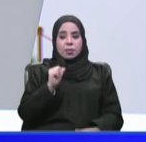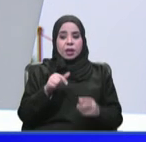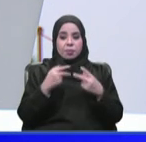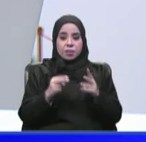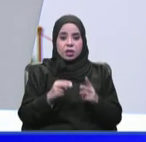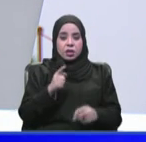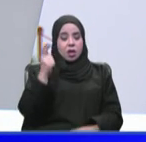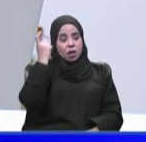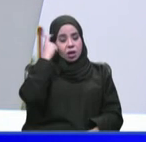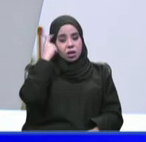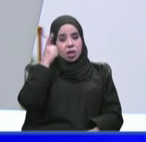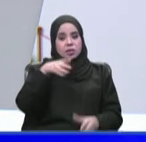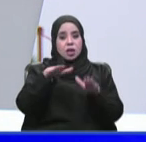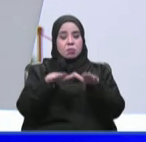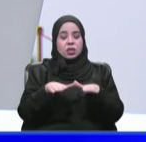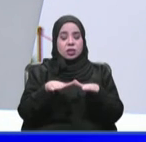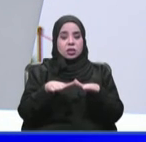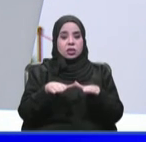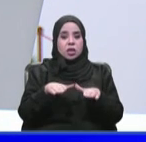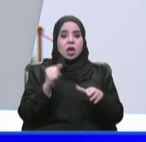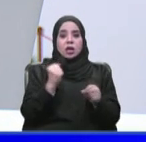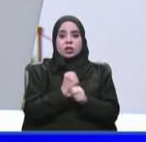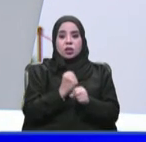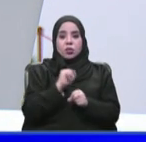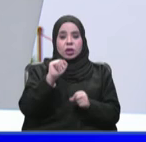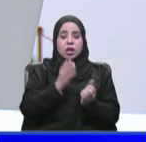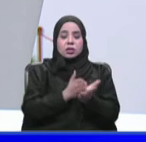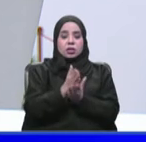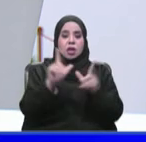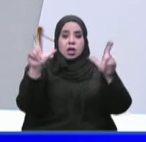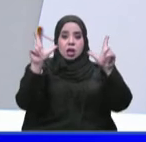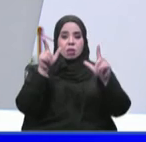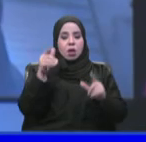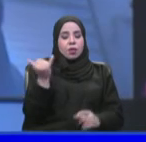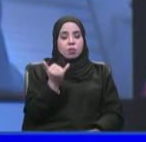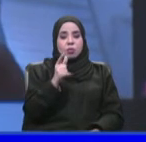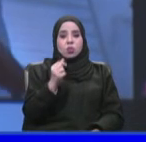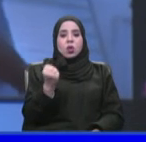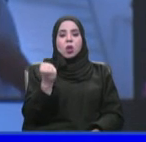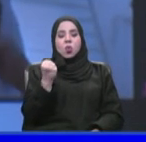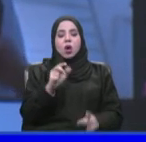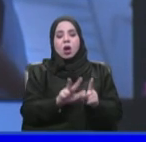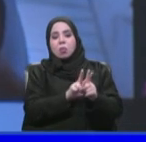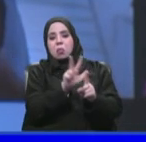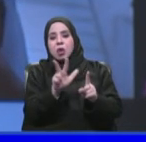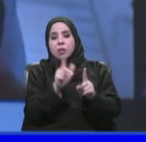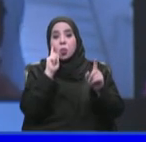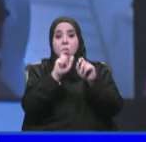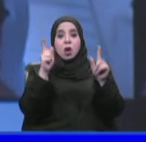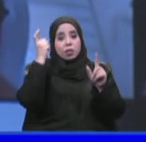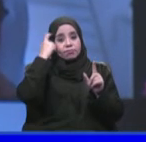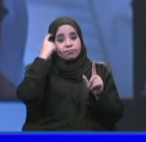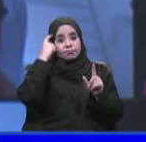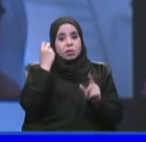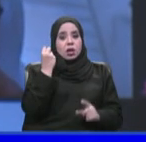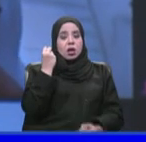قناعة المجلس بالدور المحوري لمؤسسات القطاع الإعلامي كقوة مؤثرة في تشكيل القناعات